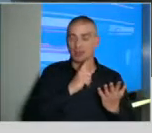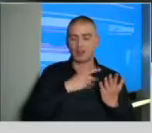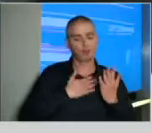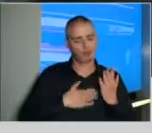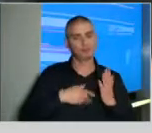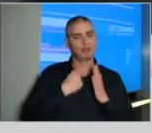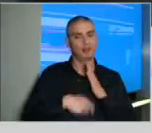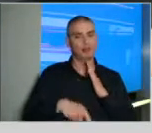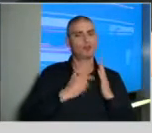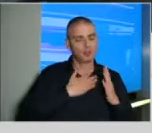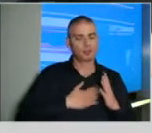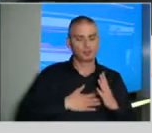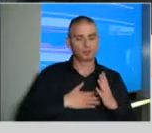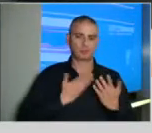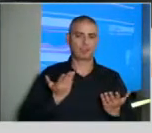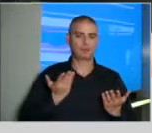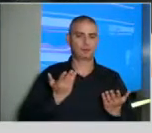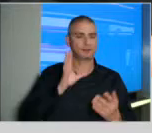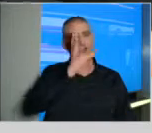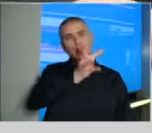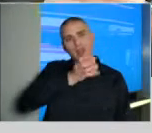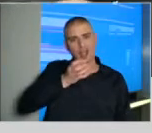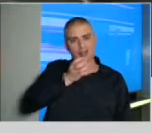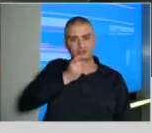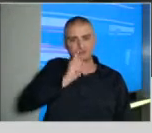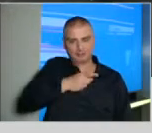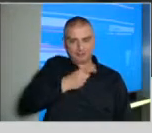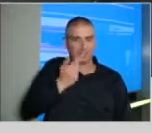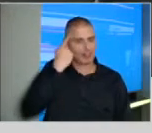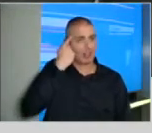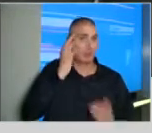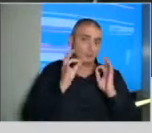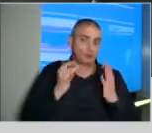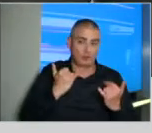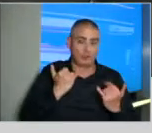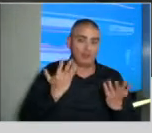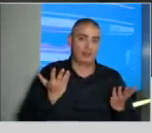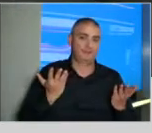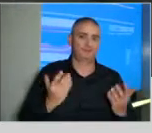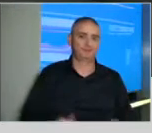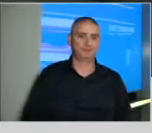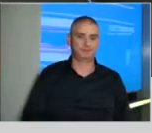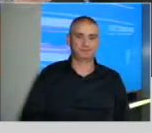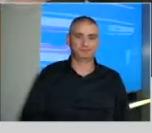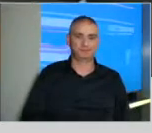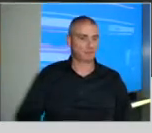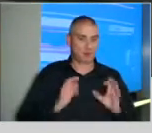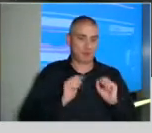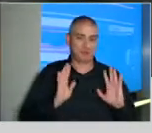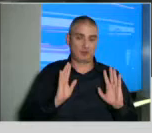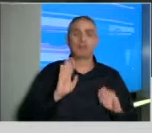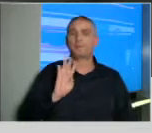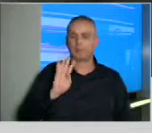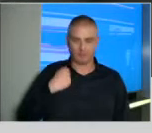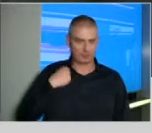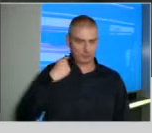רוצה לקנות אותו, אתה רוצה להושיט את היד, כמובן אתה צריך להחזיק בדעות מסוימות, כן? גם בנימין נתניהו, אני